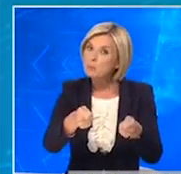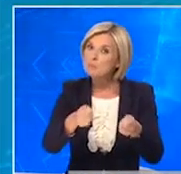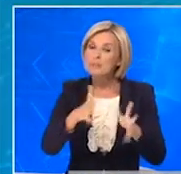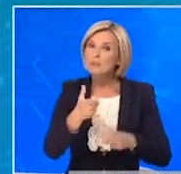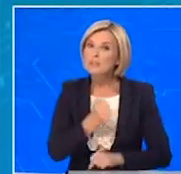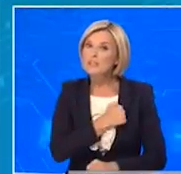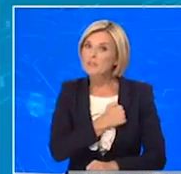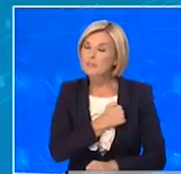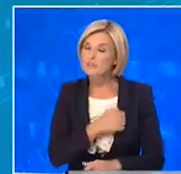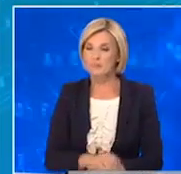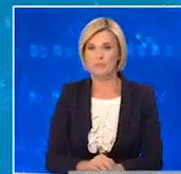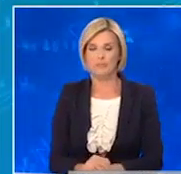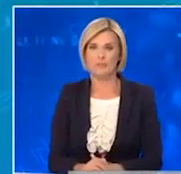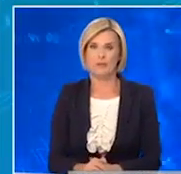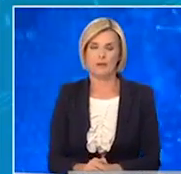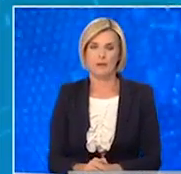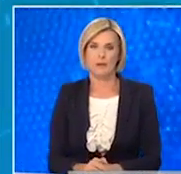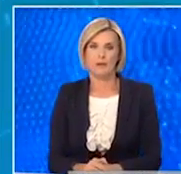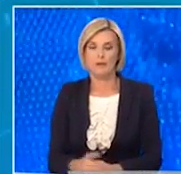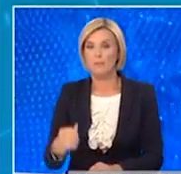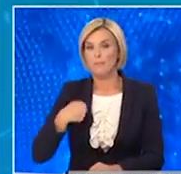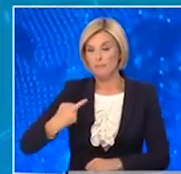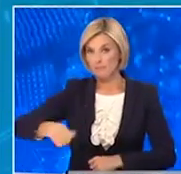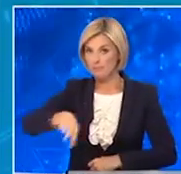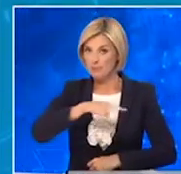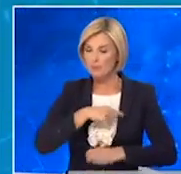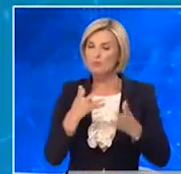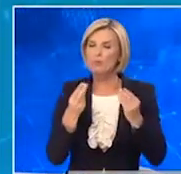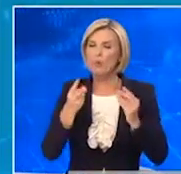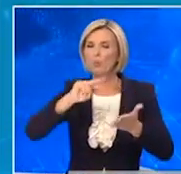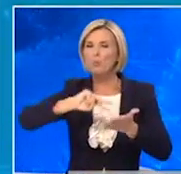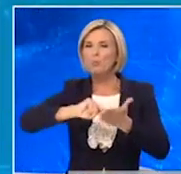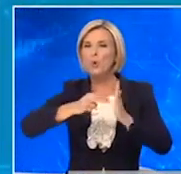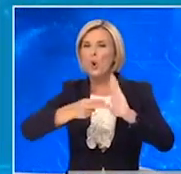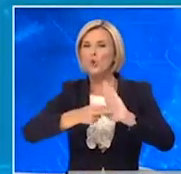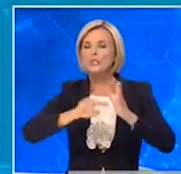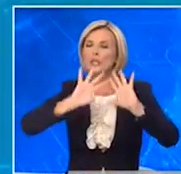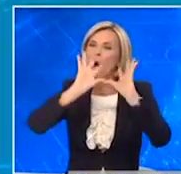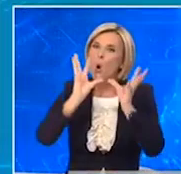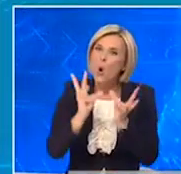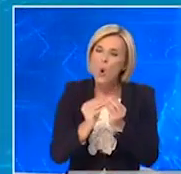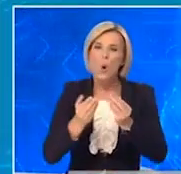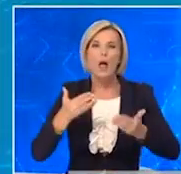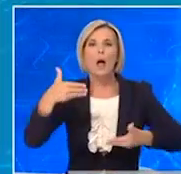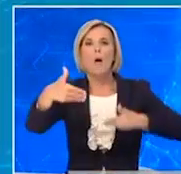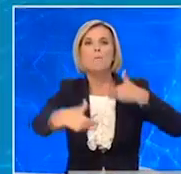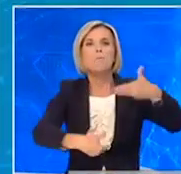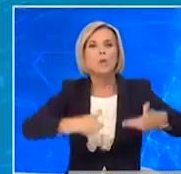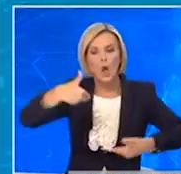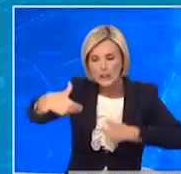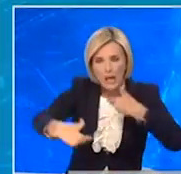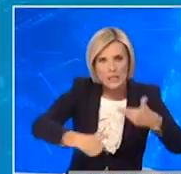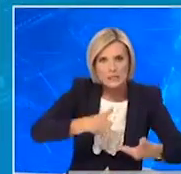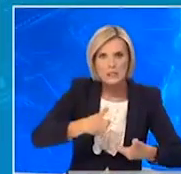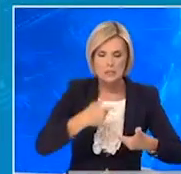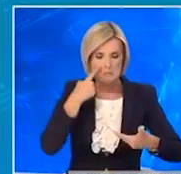Ευχαριστώ. Εμείς πολύ προσεκτικά παρακολουθούμε όλες τις προτάσεις, είτε είναι σε επίπεδο επιτροπής εμπειρογνωμόνων,